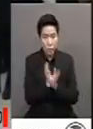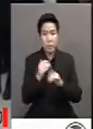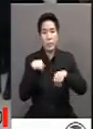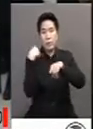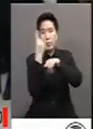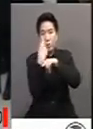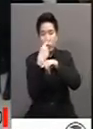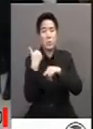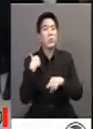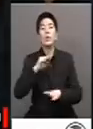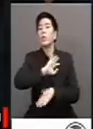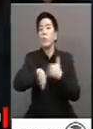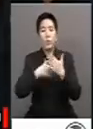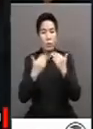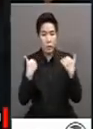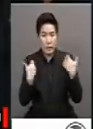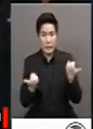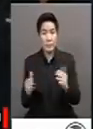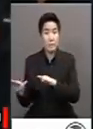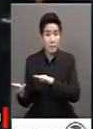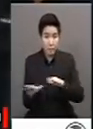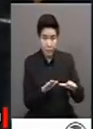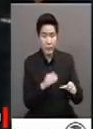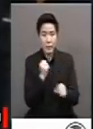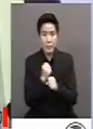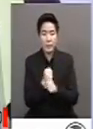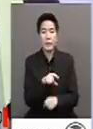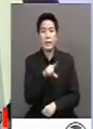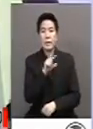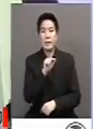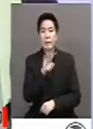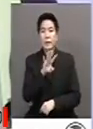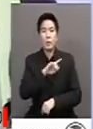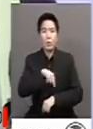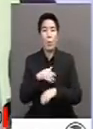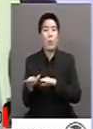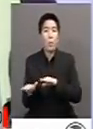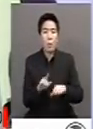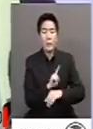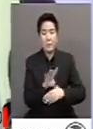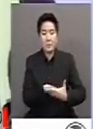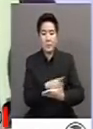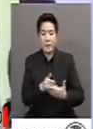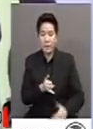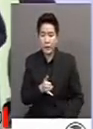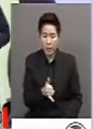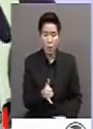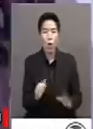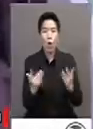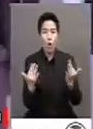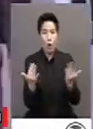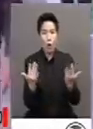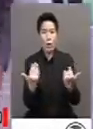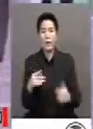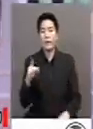อร์โดยตอนนี้มีความพร้อมในการปฏิบัติงาน24ชั่วโมงแต่ว่าแผนในการดำเนินงานจะเป็นอย่างไรอันนี้ขึ้นอยู่กับ